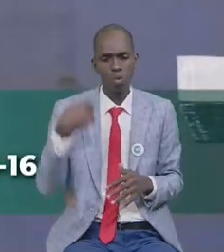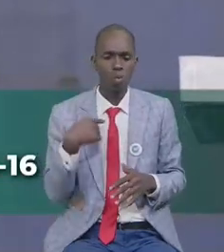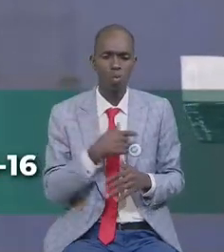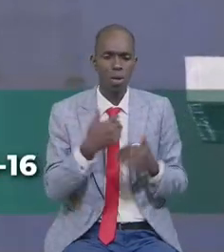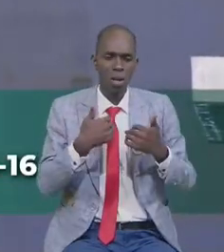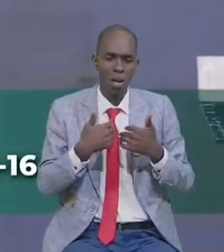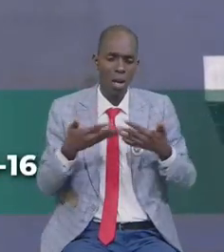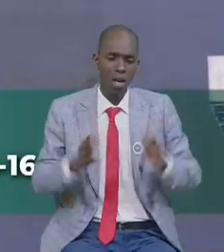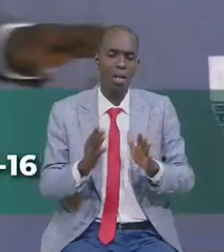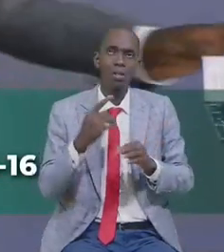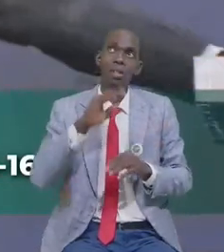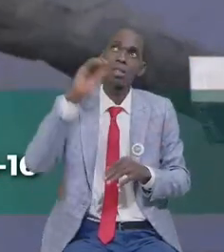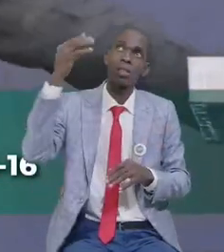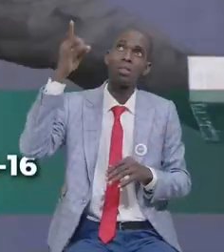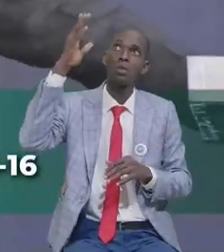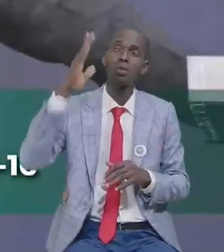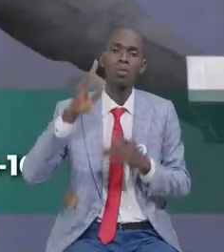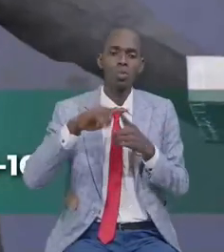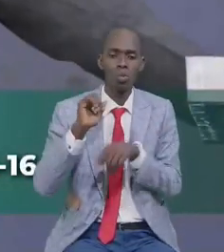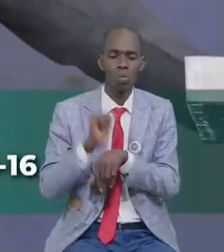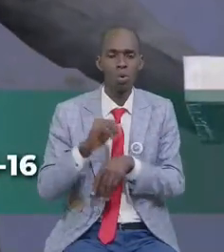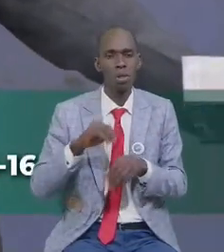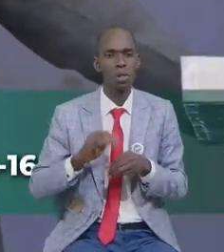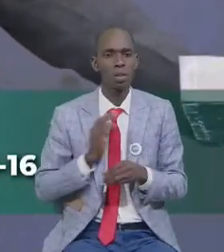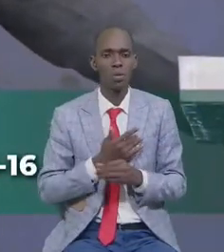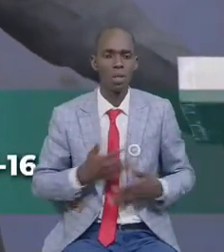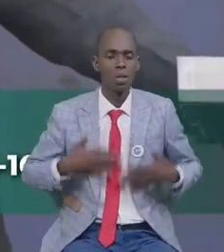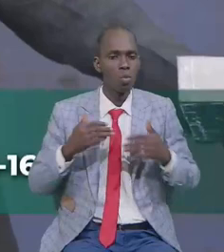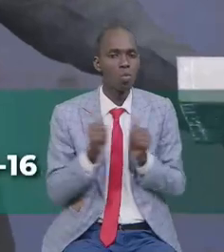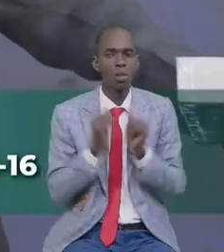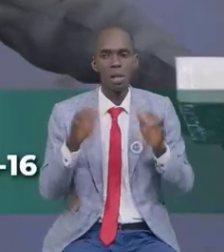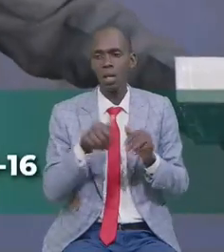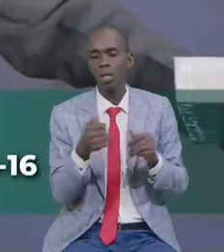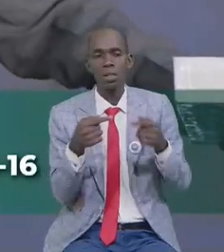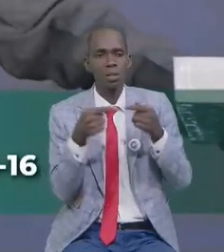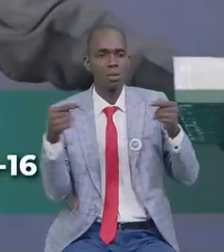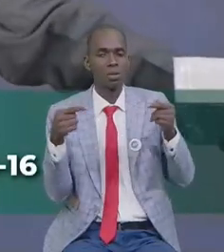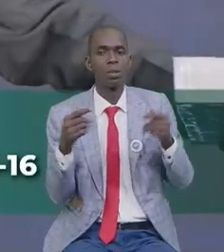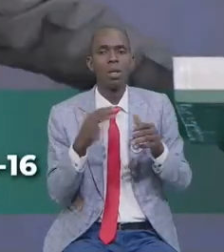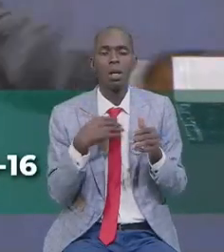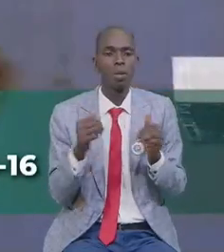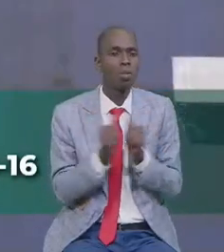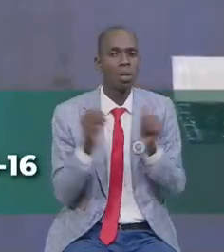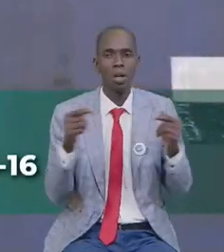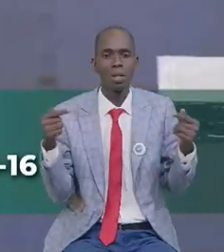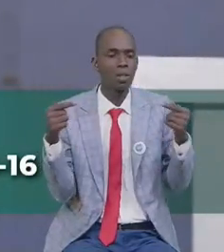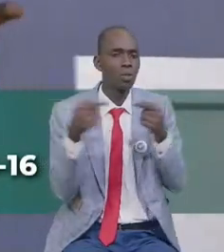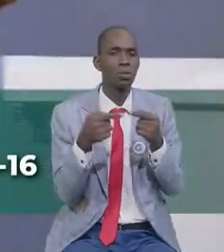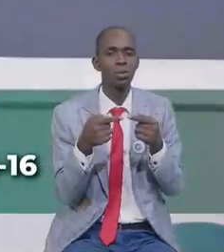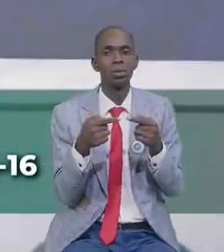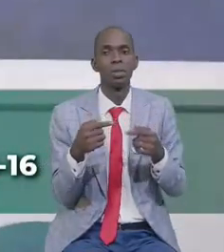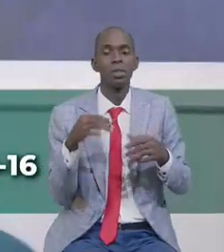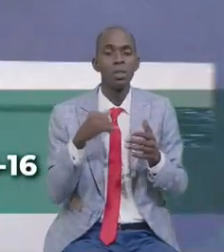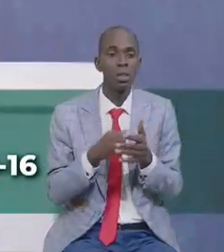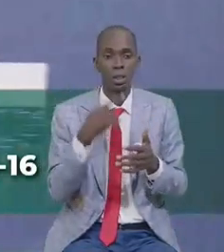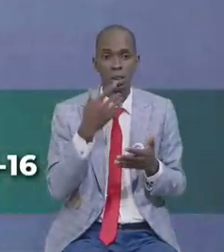grâce de Dieu d'agir dans nos vies, sans rival et sans opposition. Et